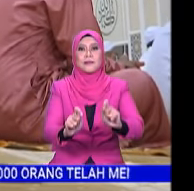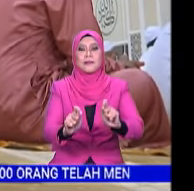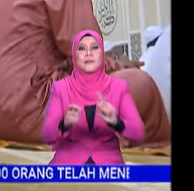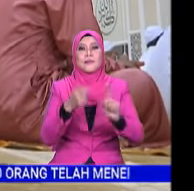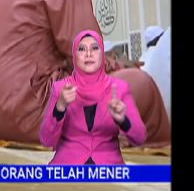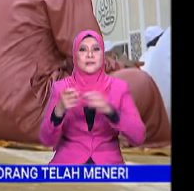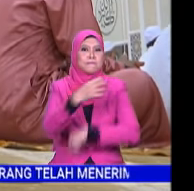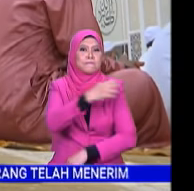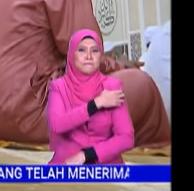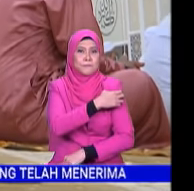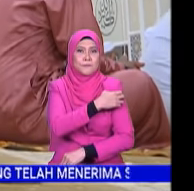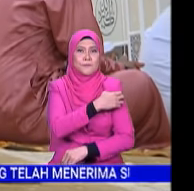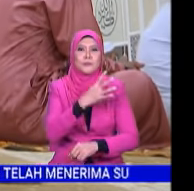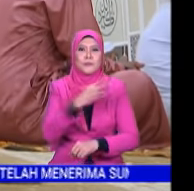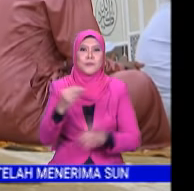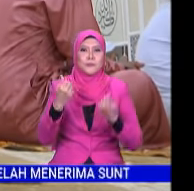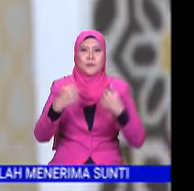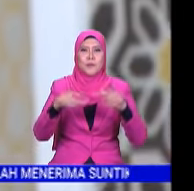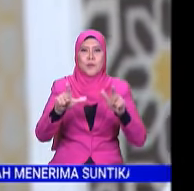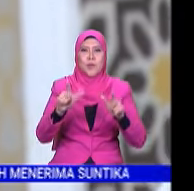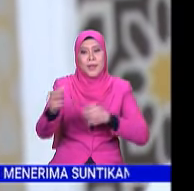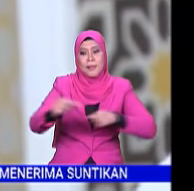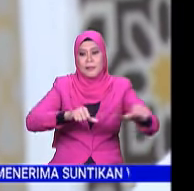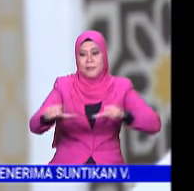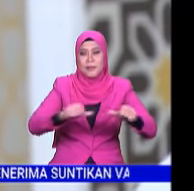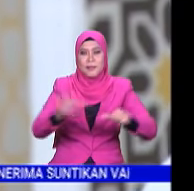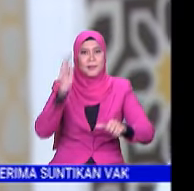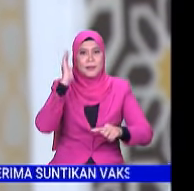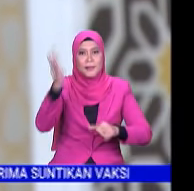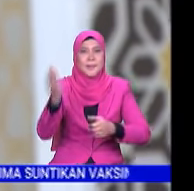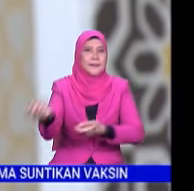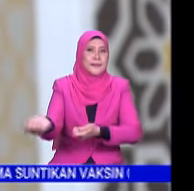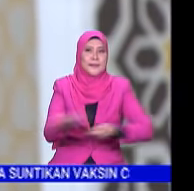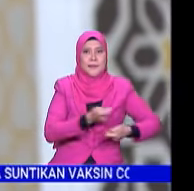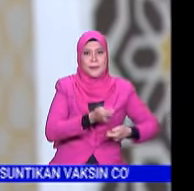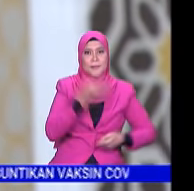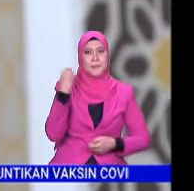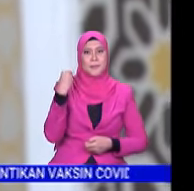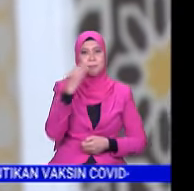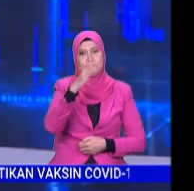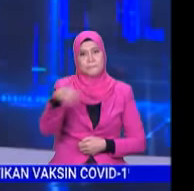pihak berkuasa dan kebenaran aktiviti akan ditarik balik.